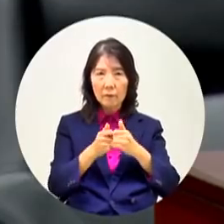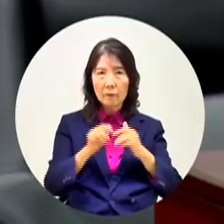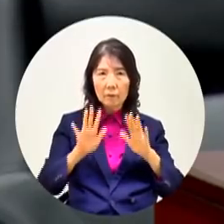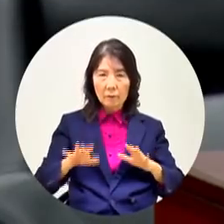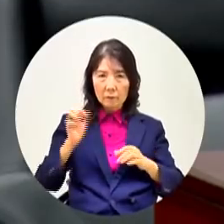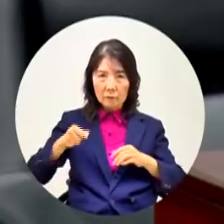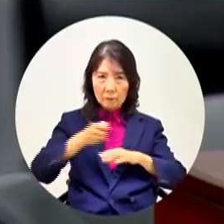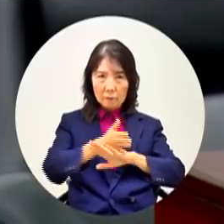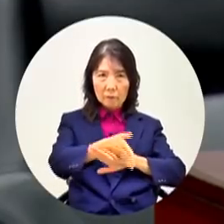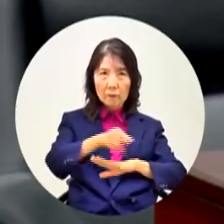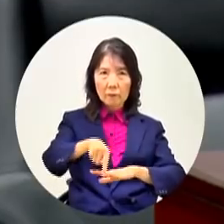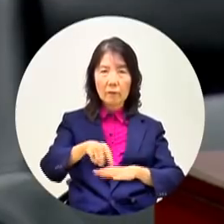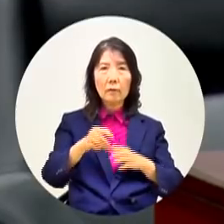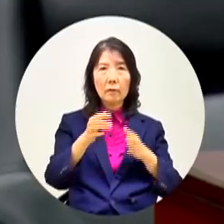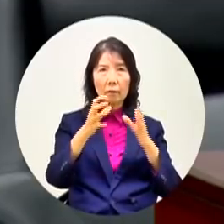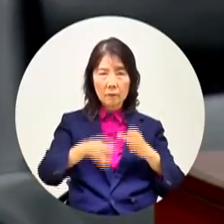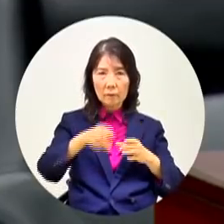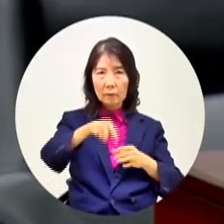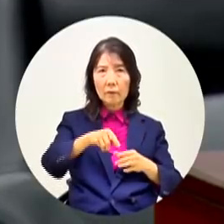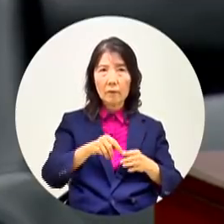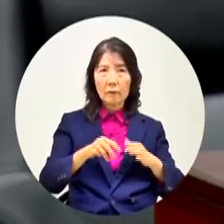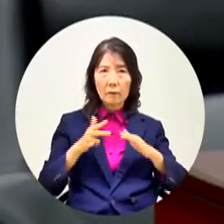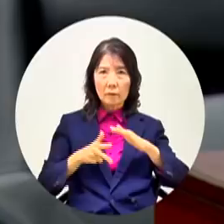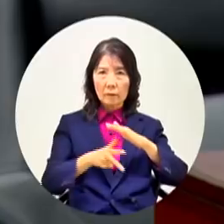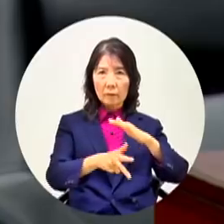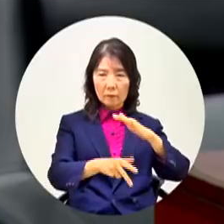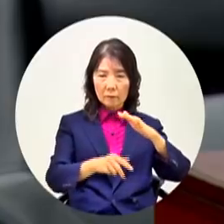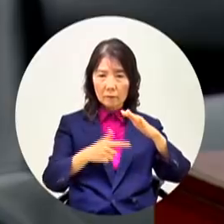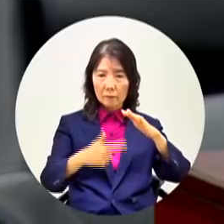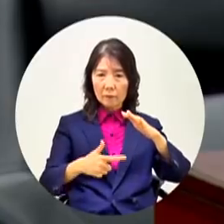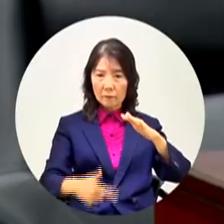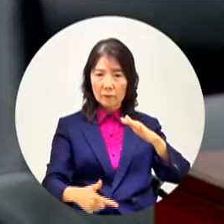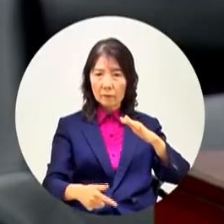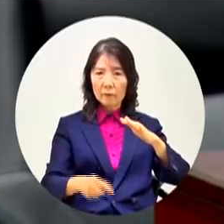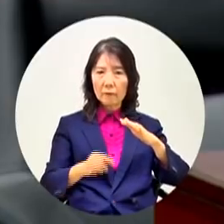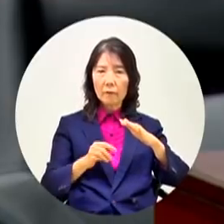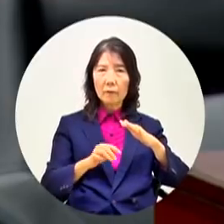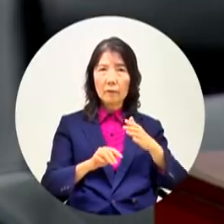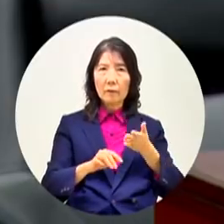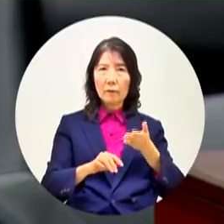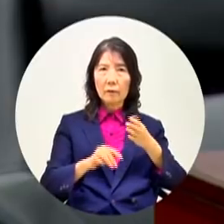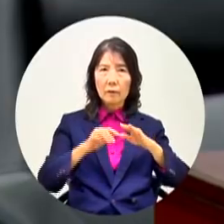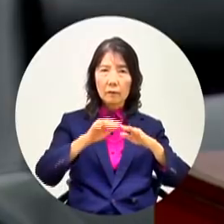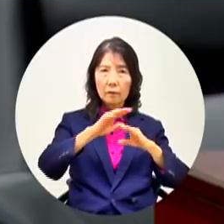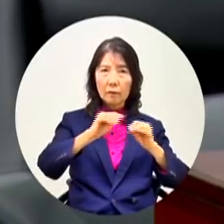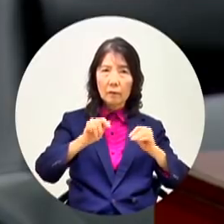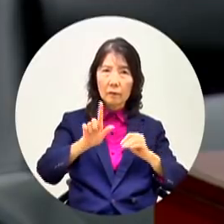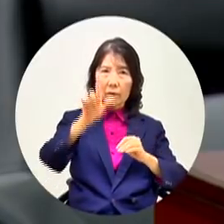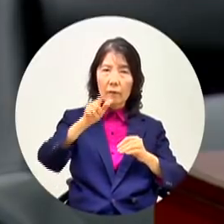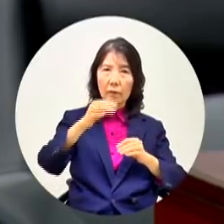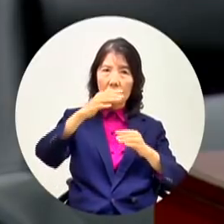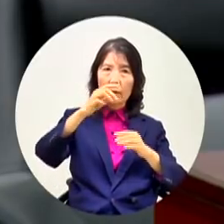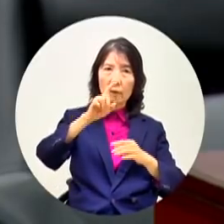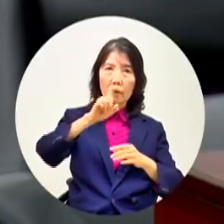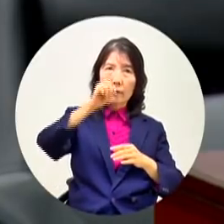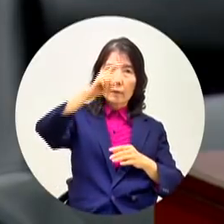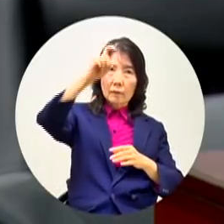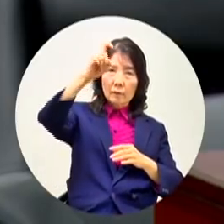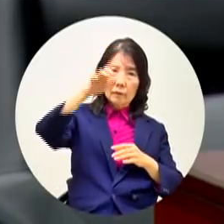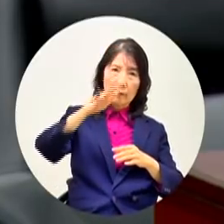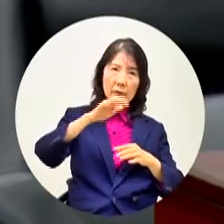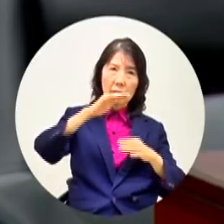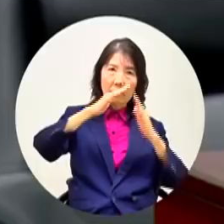准，让咱来做这个地下六楼甲地上十楼的一挂国民运动中心，包括啊，咱